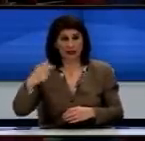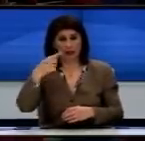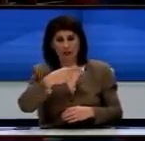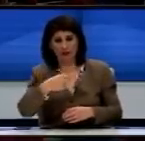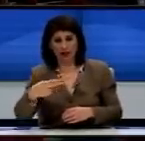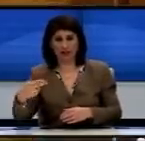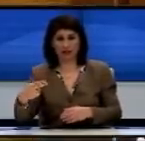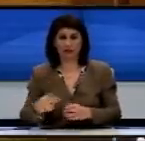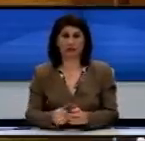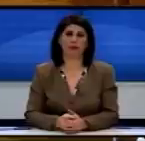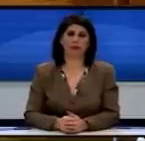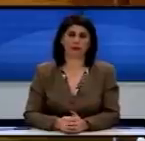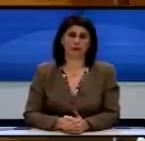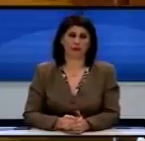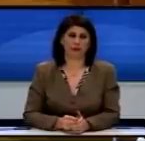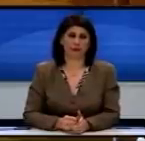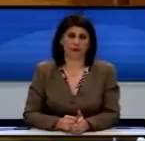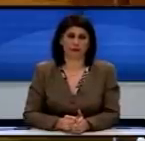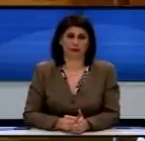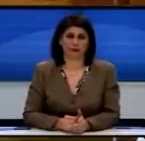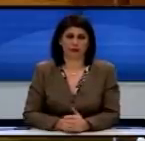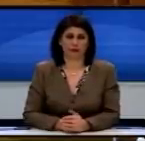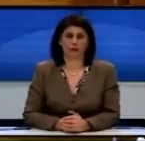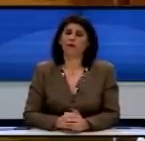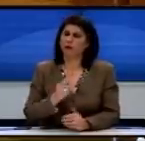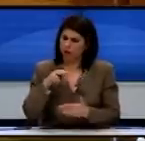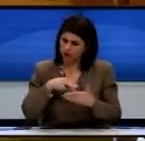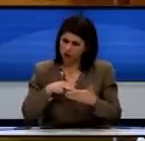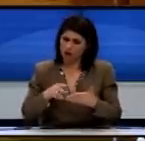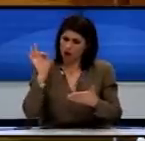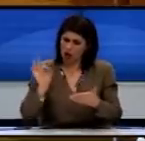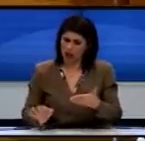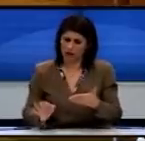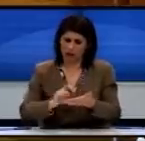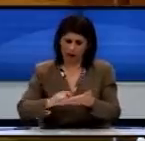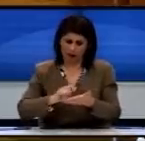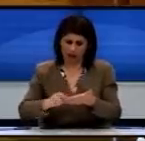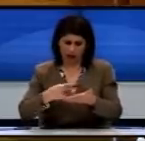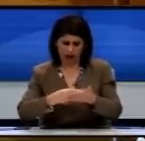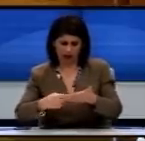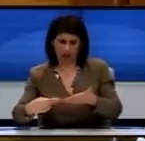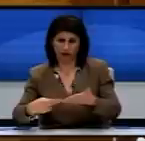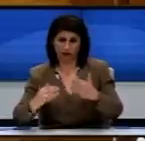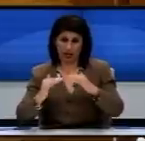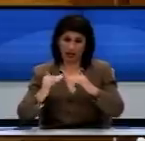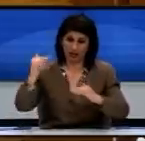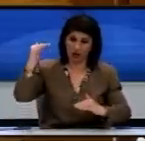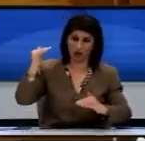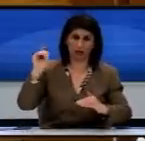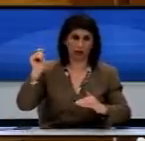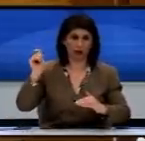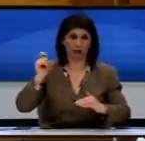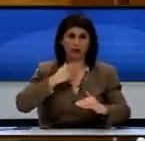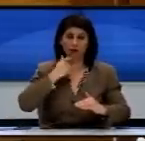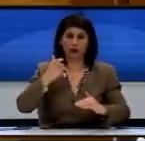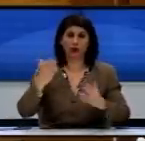φράση την οποία είπατε και διαβάζω επιλέξει από τα πρακτικά. Ανισότητες πολιτικές με τη